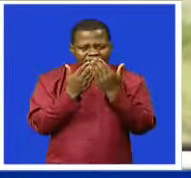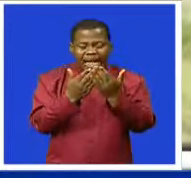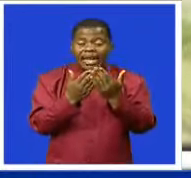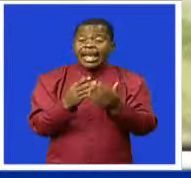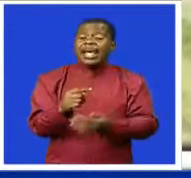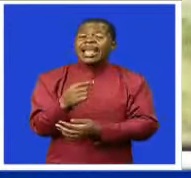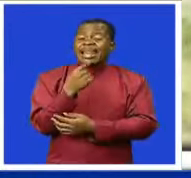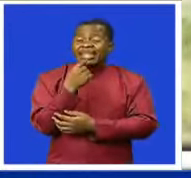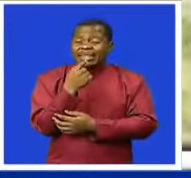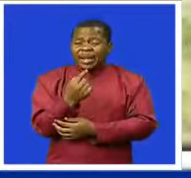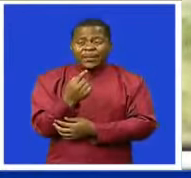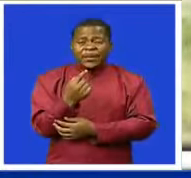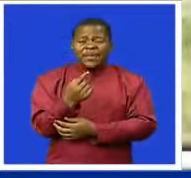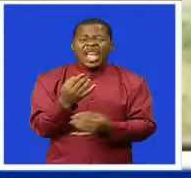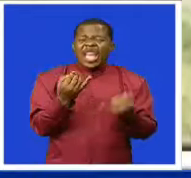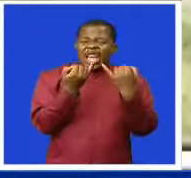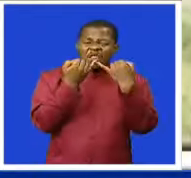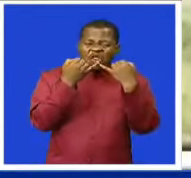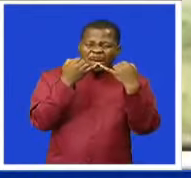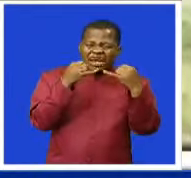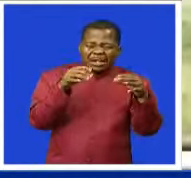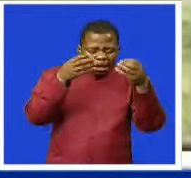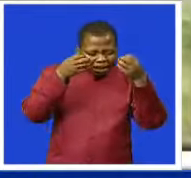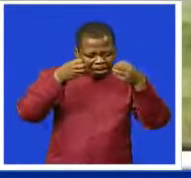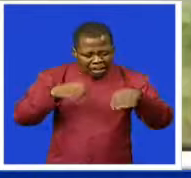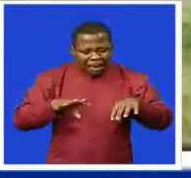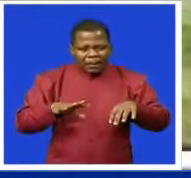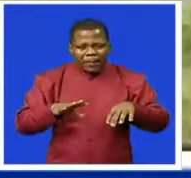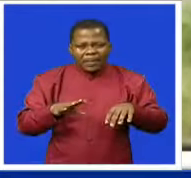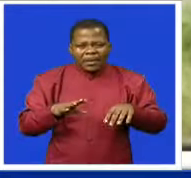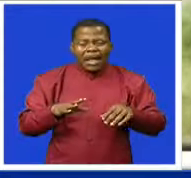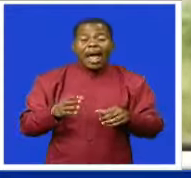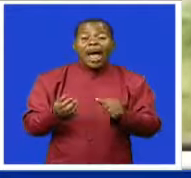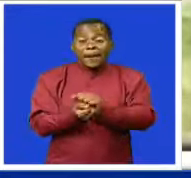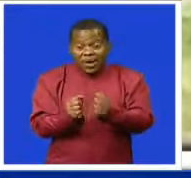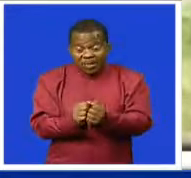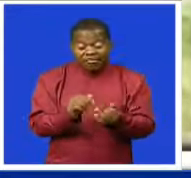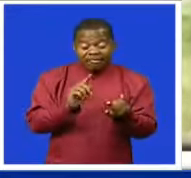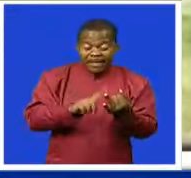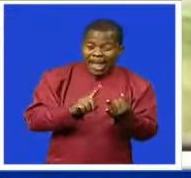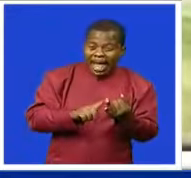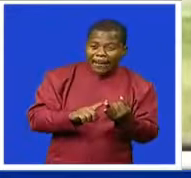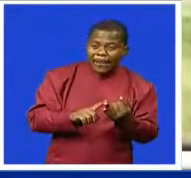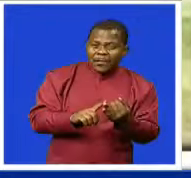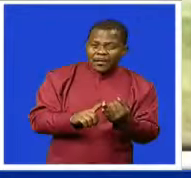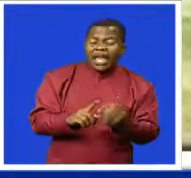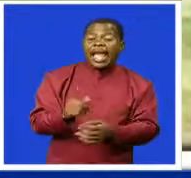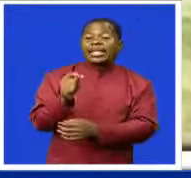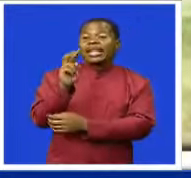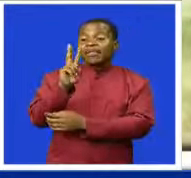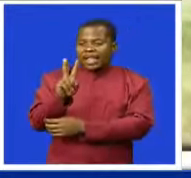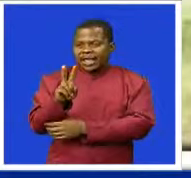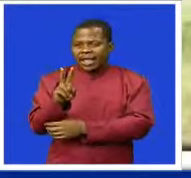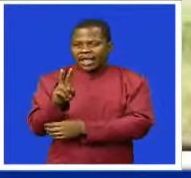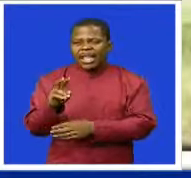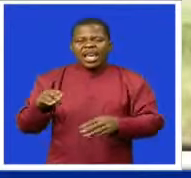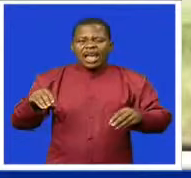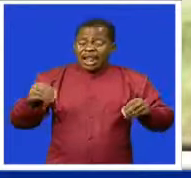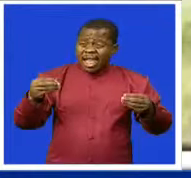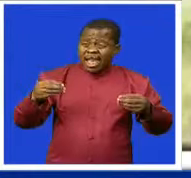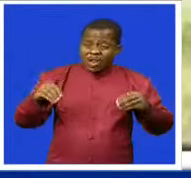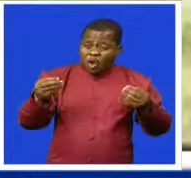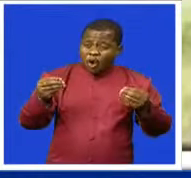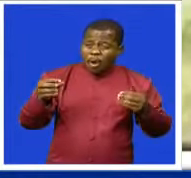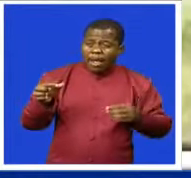ama-TV la kulenza ole. Uyayibona nje nawe sisi bede bo radio abangeni ngoba sifutane nemzansi ngalapha